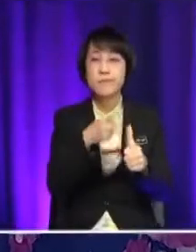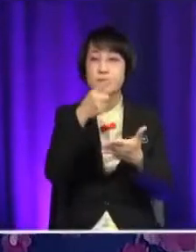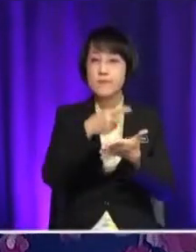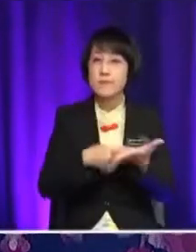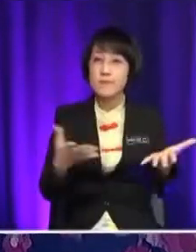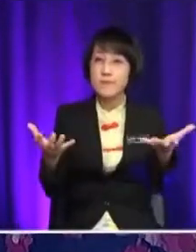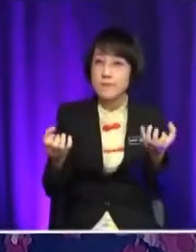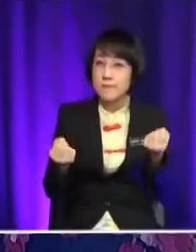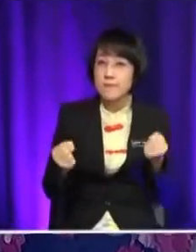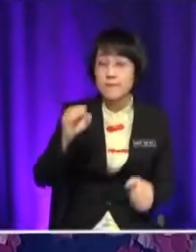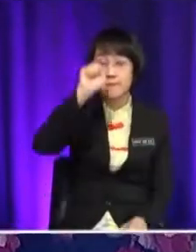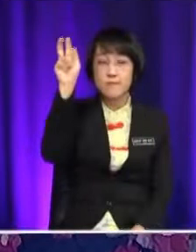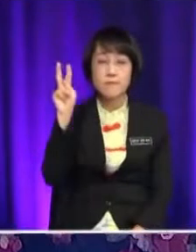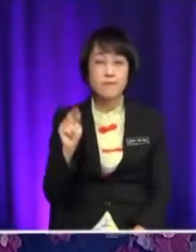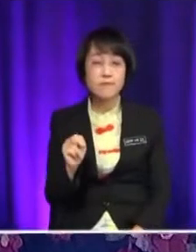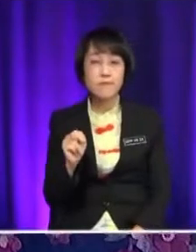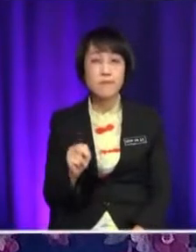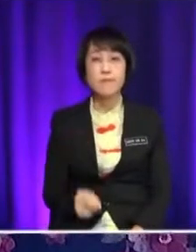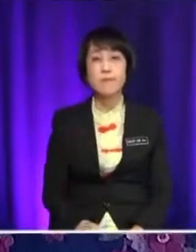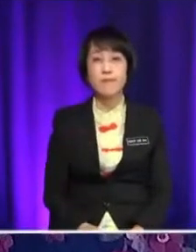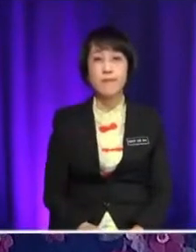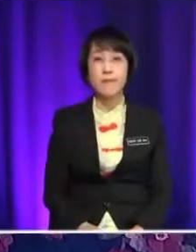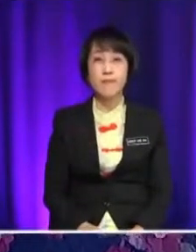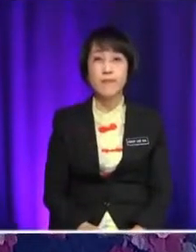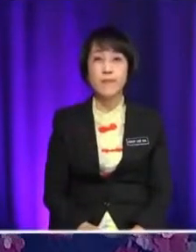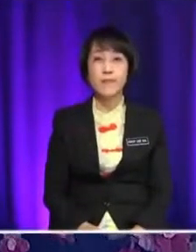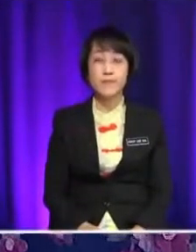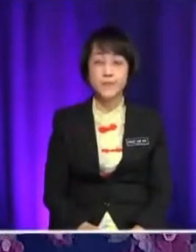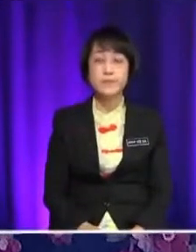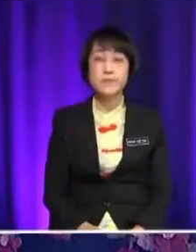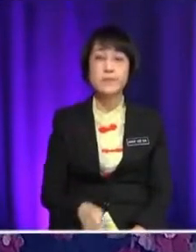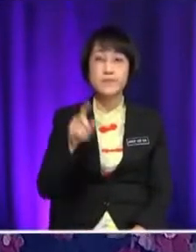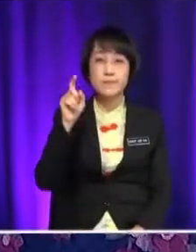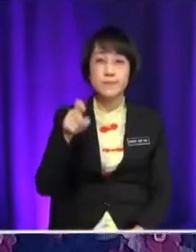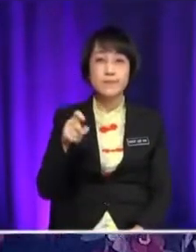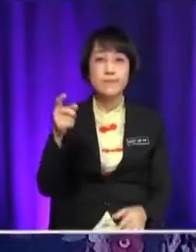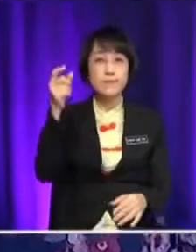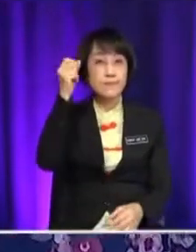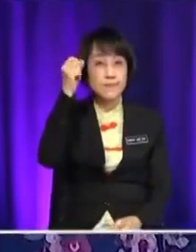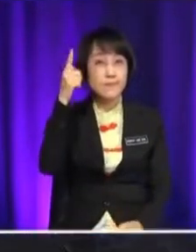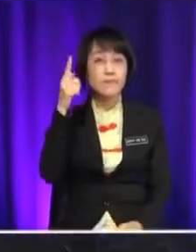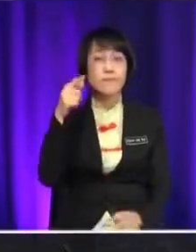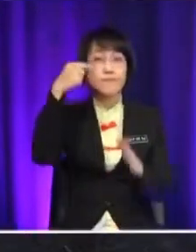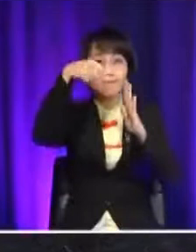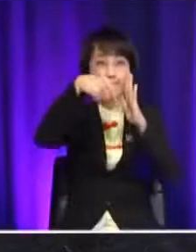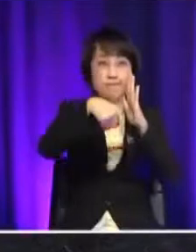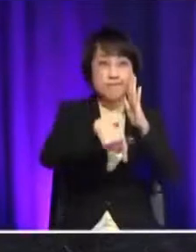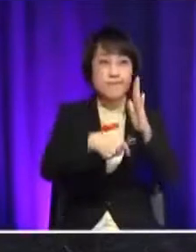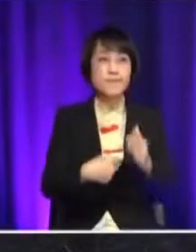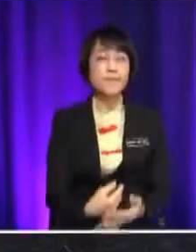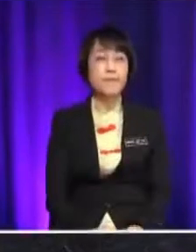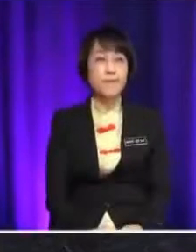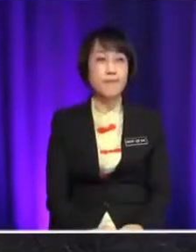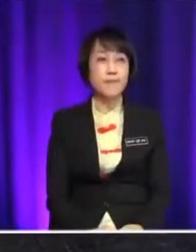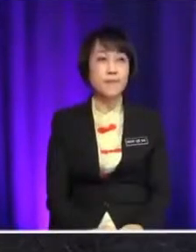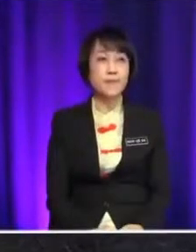Jika tidak, mereka akan bertutur apa yang mereka tahu. Yang tu yang kita tak nak. Betul. Okey, cikgu. Jadi pokok pangkalnya kepada